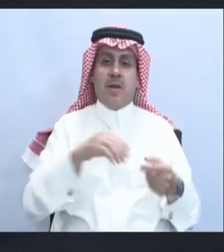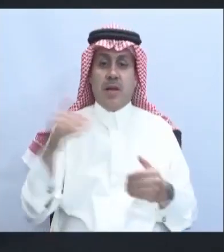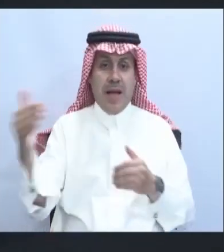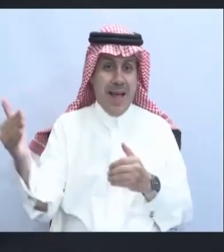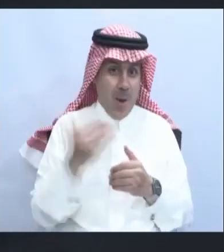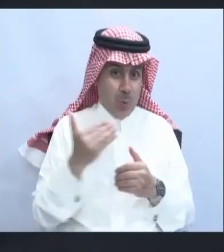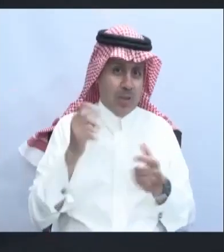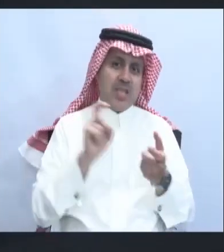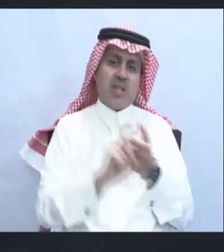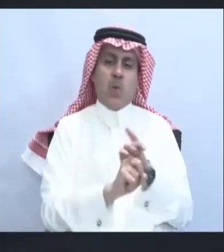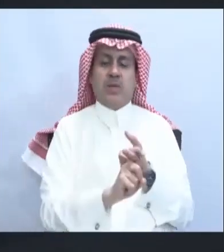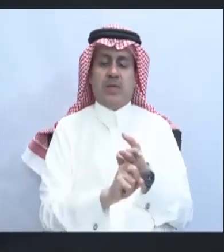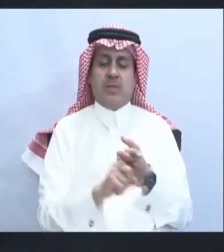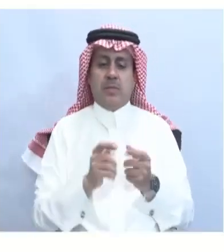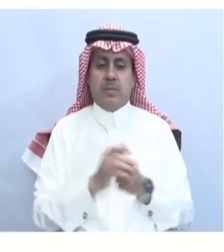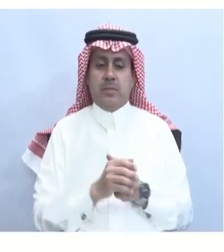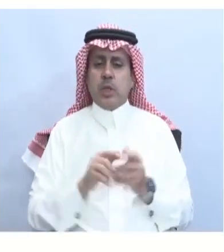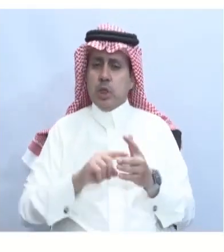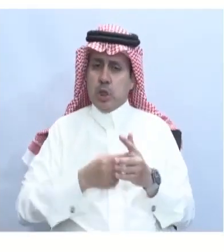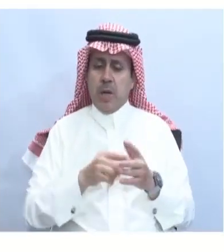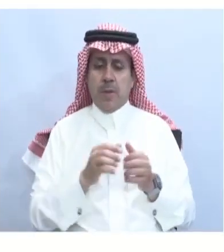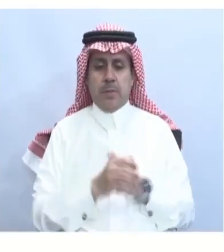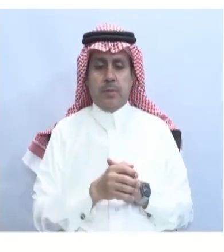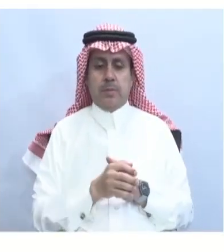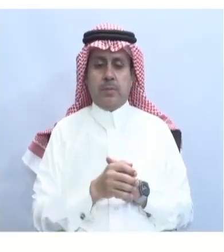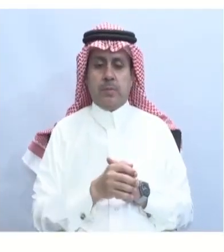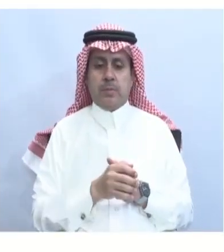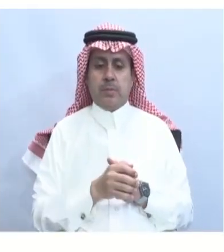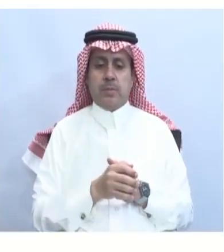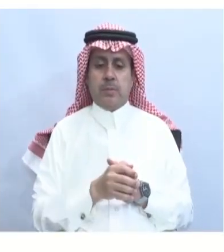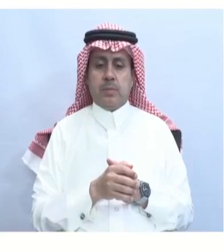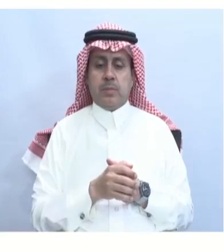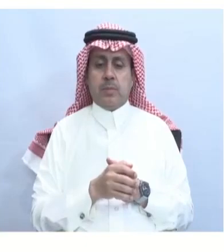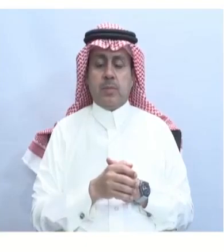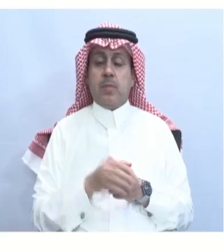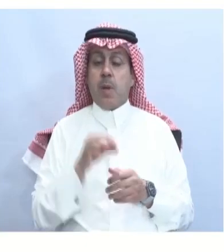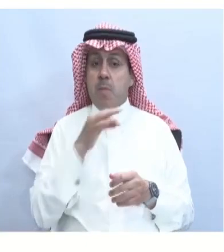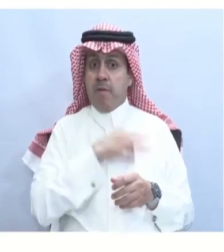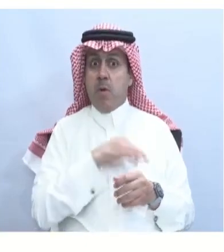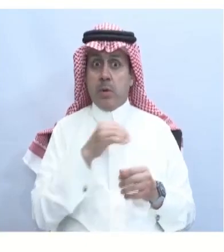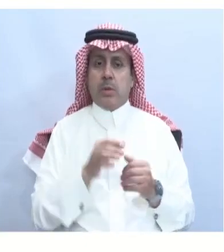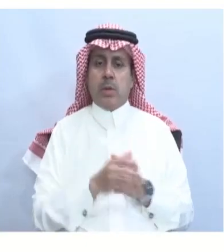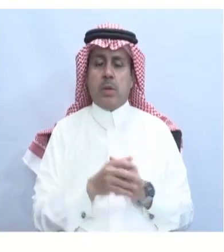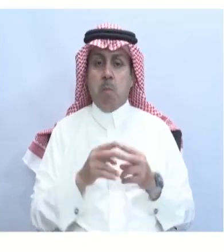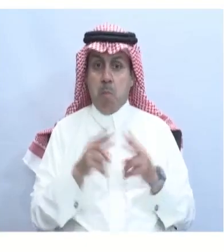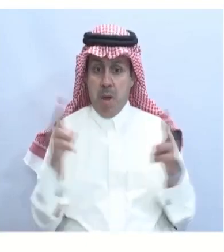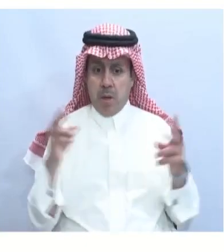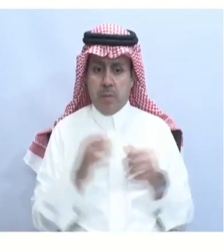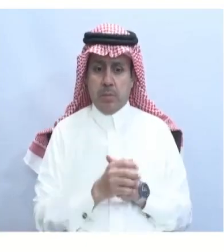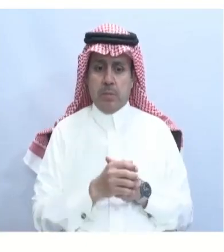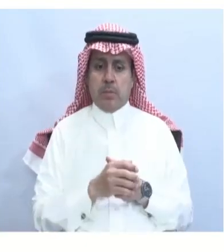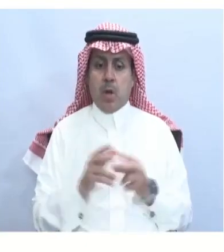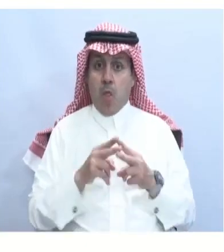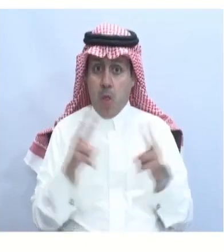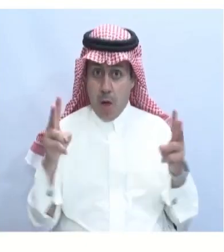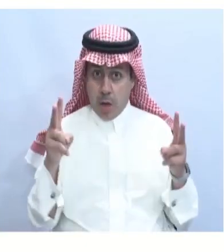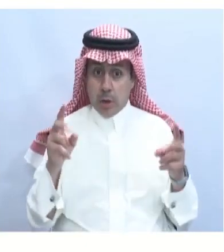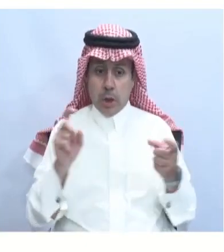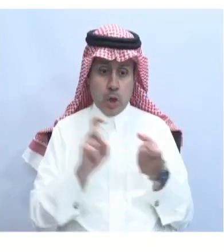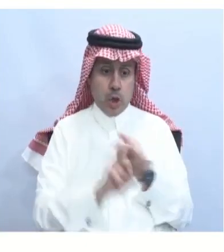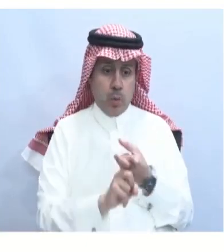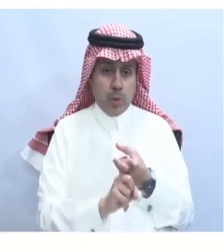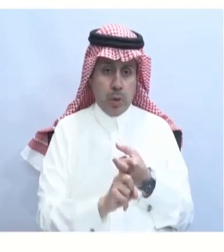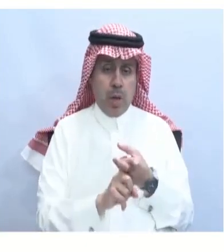الى الى نصابها ايضا من الحكم التي ممكن ان نستخرجها ونستنبط اظهار الزوج